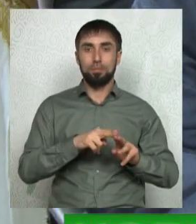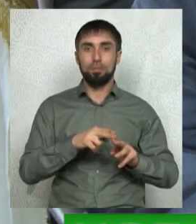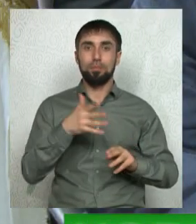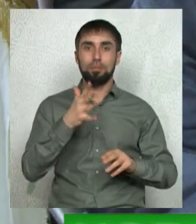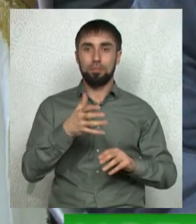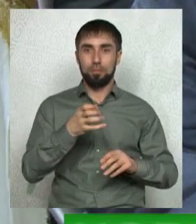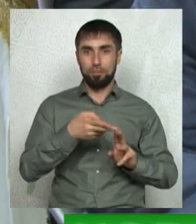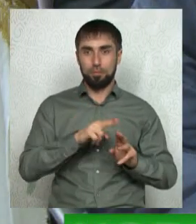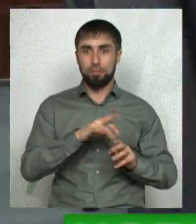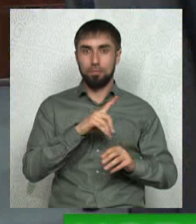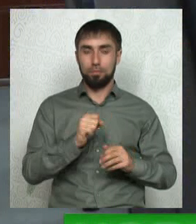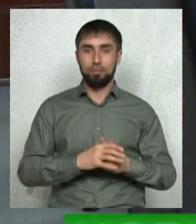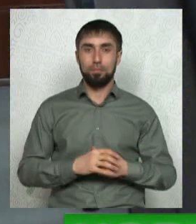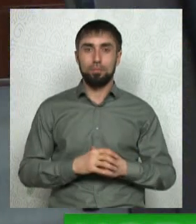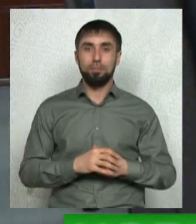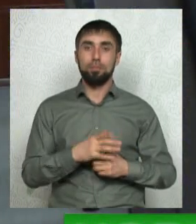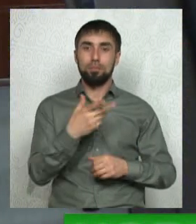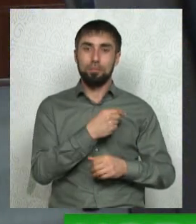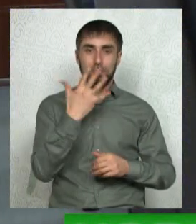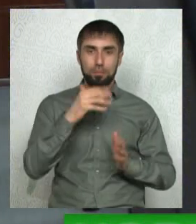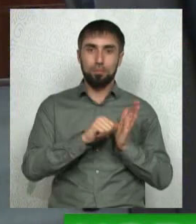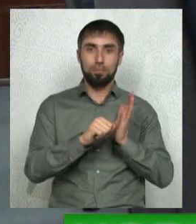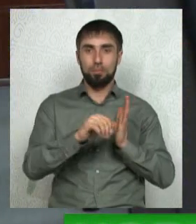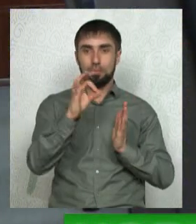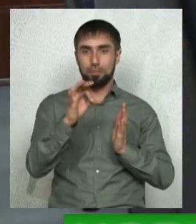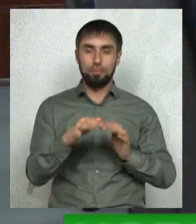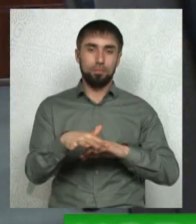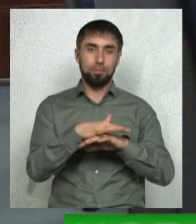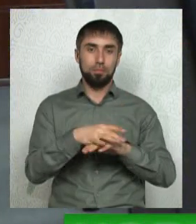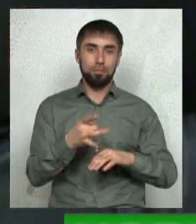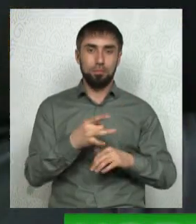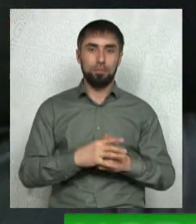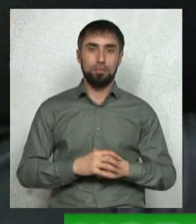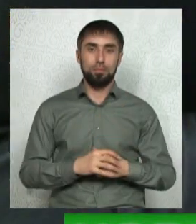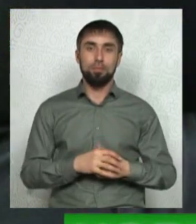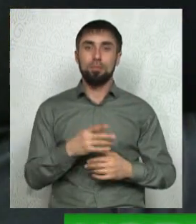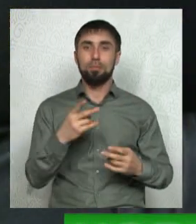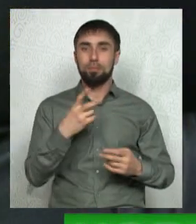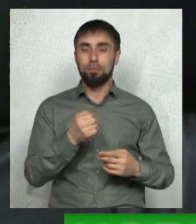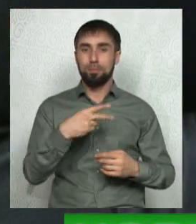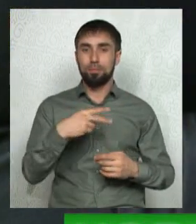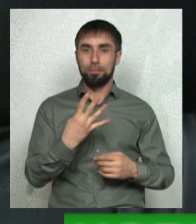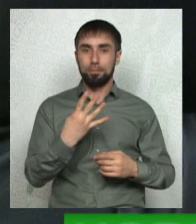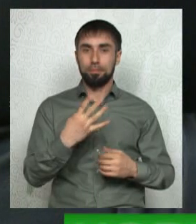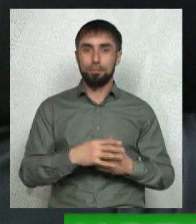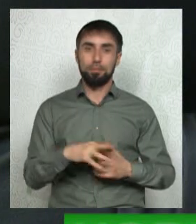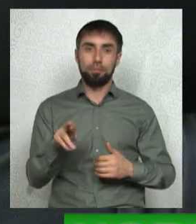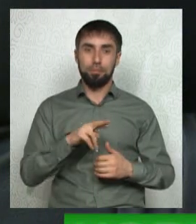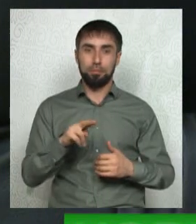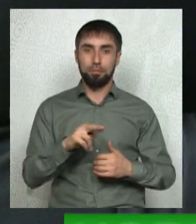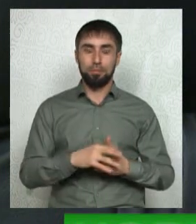5500 доз. Планируется привить порядка 60% населения региона. На 24